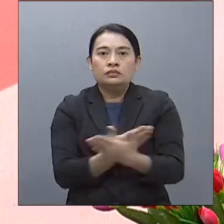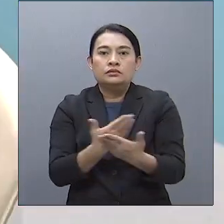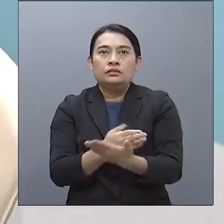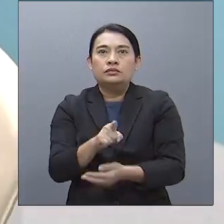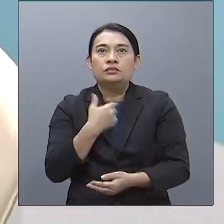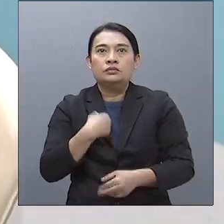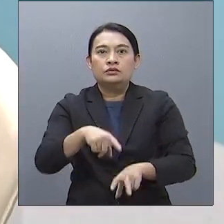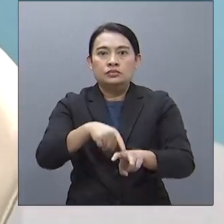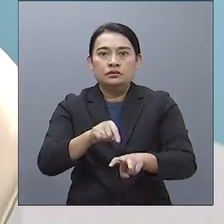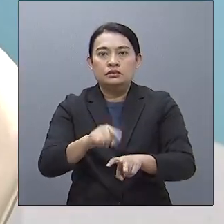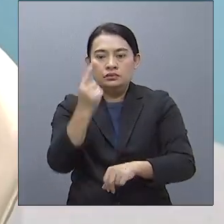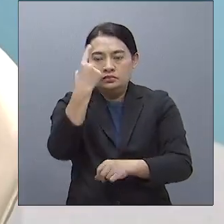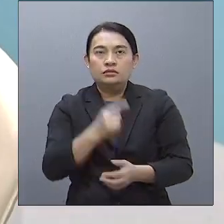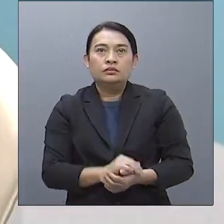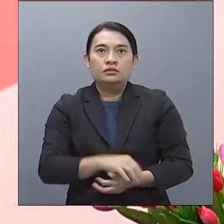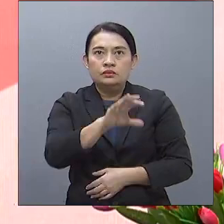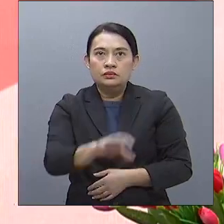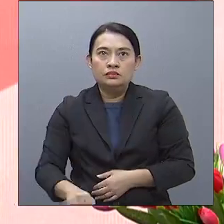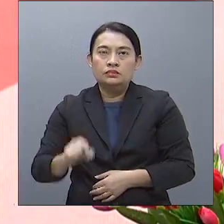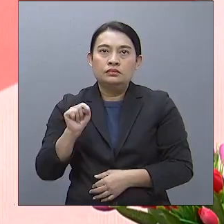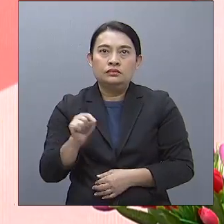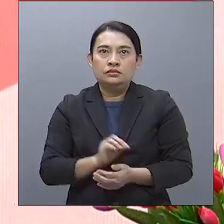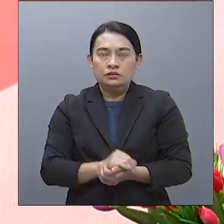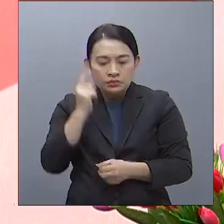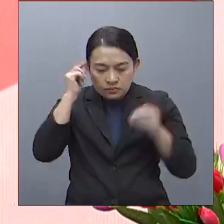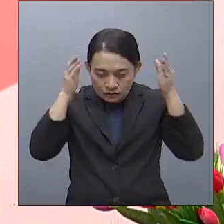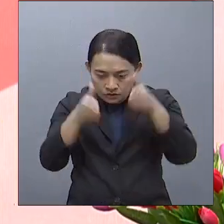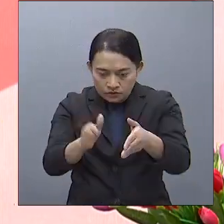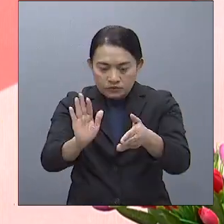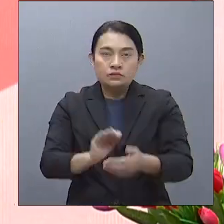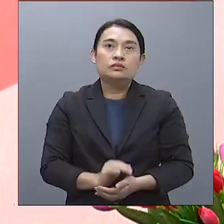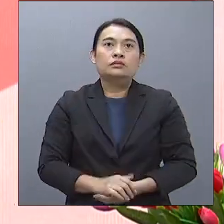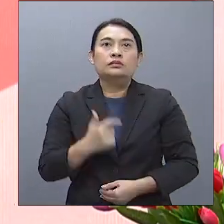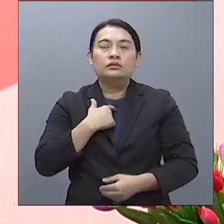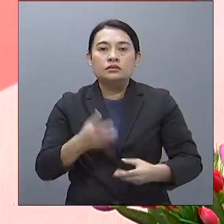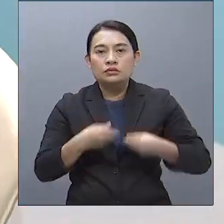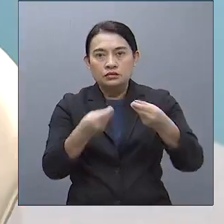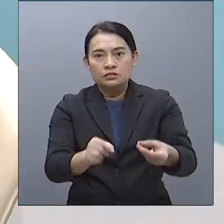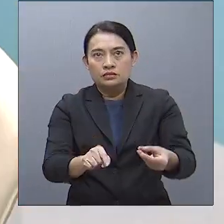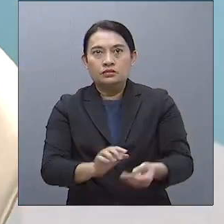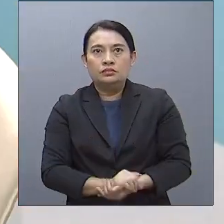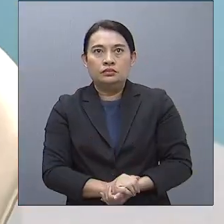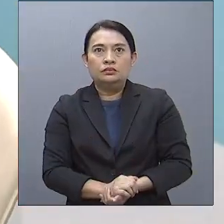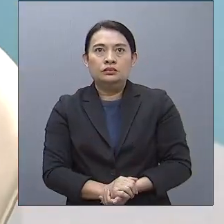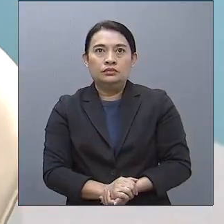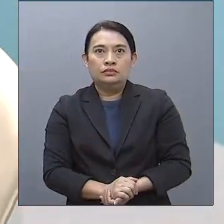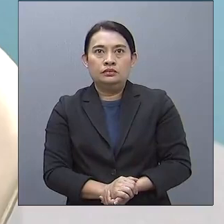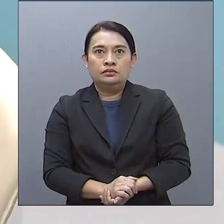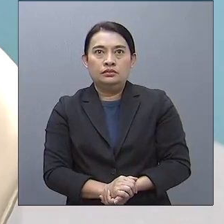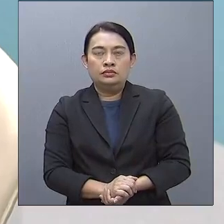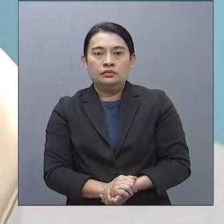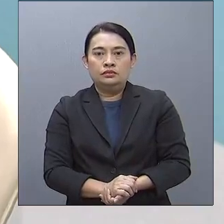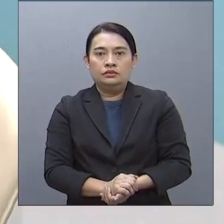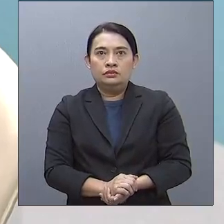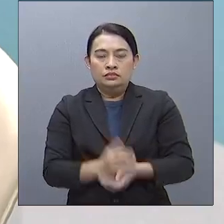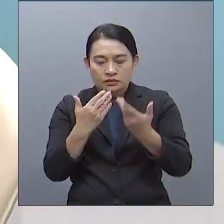ด้วยการเทิร์นรองเท้าเราออกไป เทิร์นรองเท้าได้บุญโดยไม่ได้ตั้งใจรองเท้าเราไปให้เขาร ับบทบริจาคกันซะอย่างนั้นนะคุณสุนทรีบอกว่าสวัส